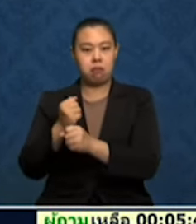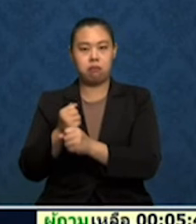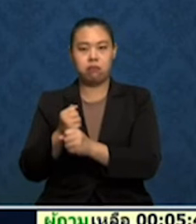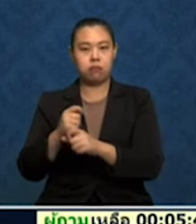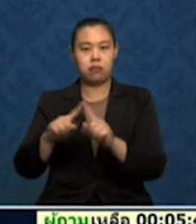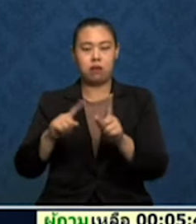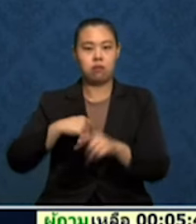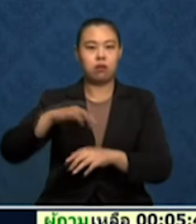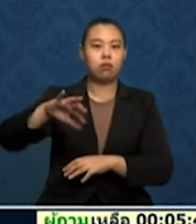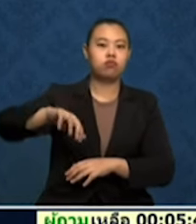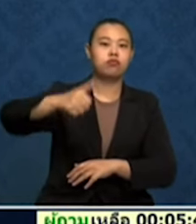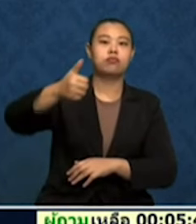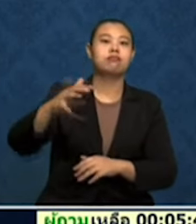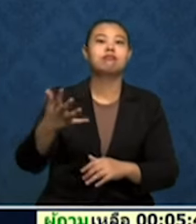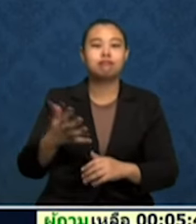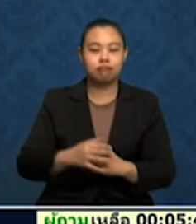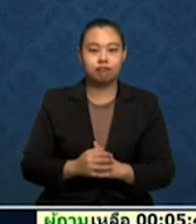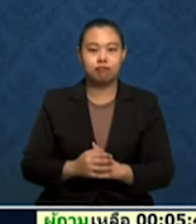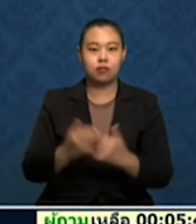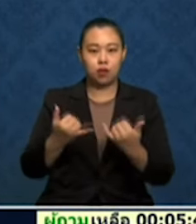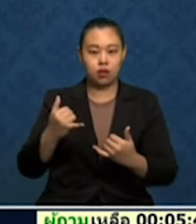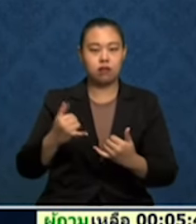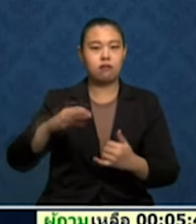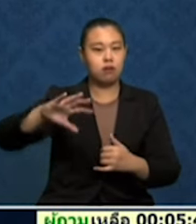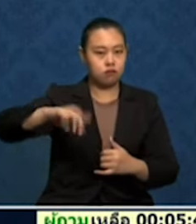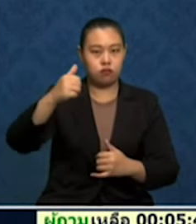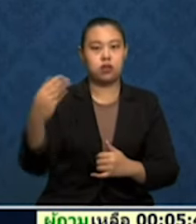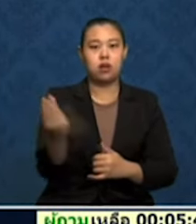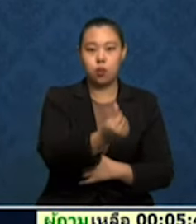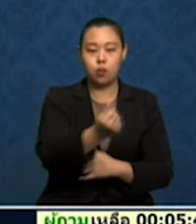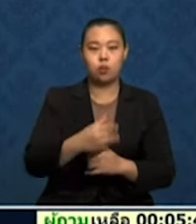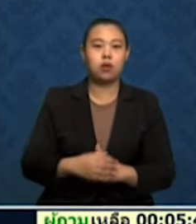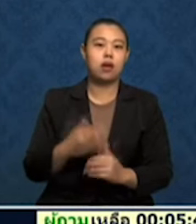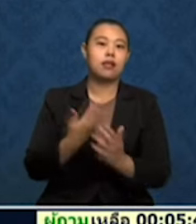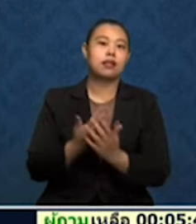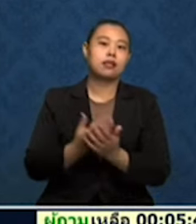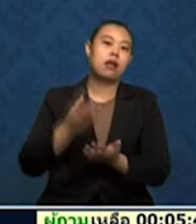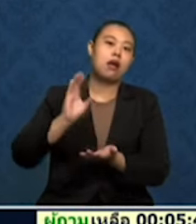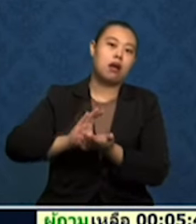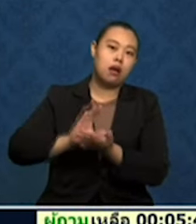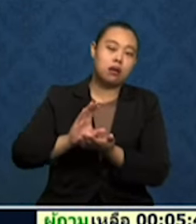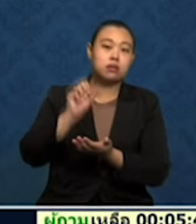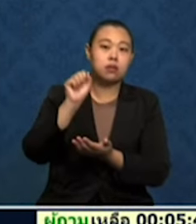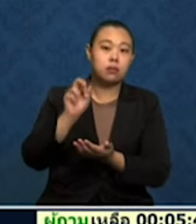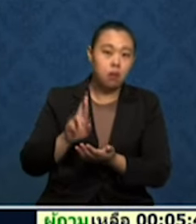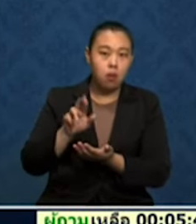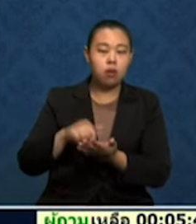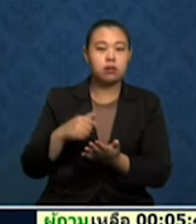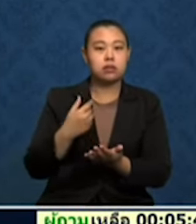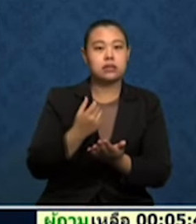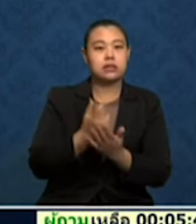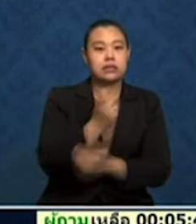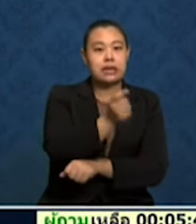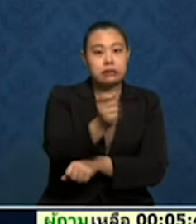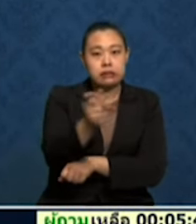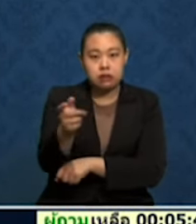ารถกลับมาได้อย่างโดยเร็วเงินงบประมาณงบกลางก็คงจะไม่ได้ออกไปโดยเร็วนะคะถ้าหากว่าทำแล้วไม่